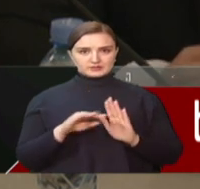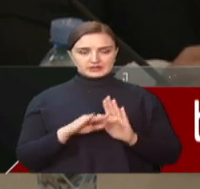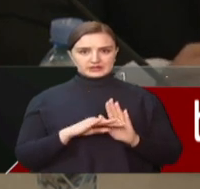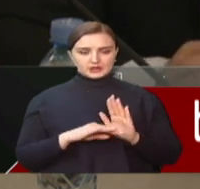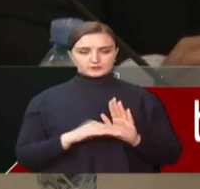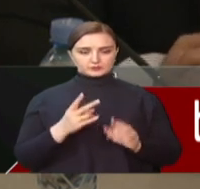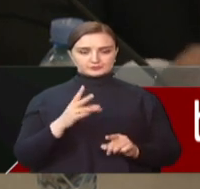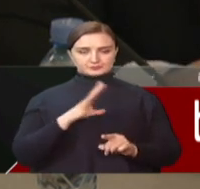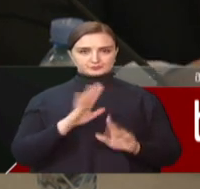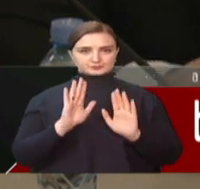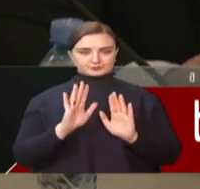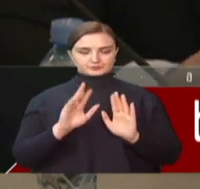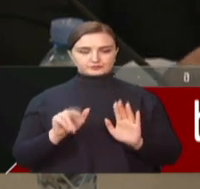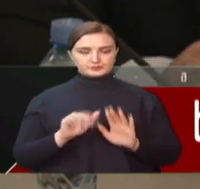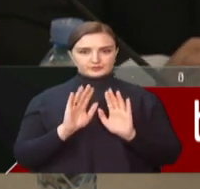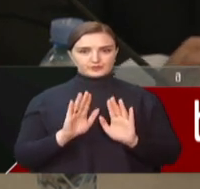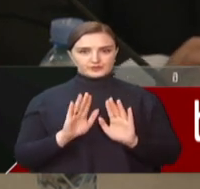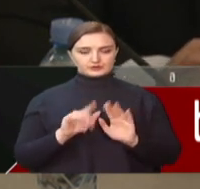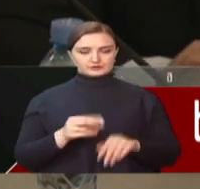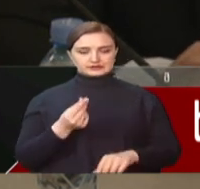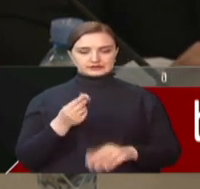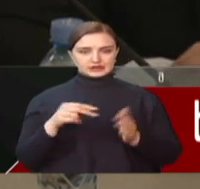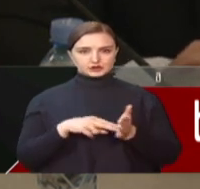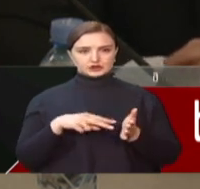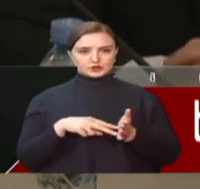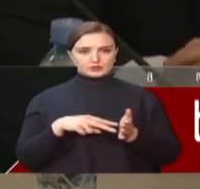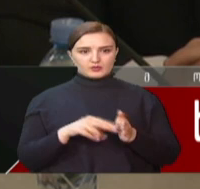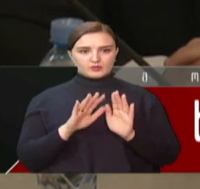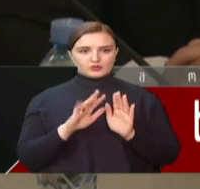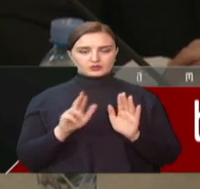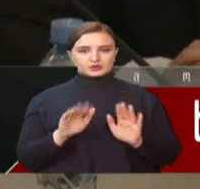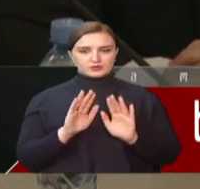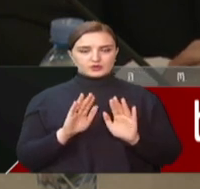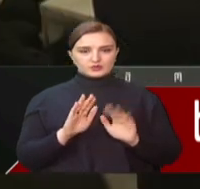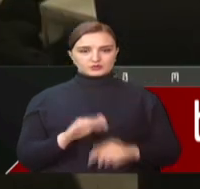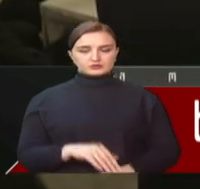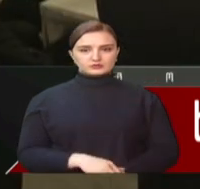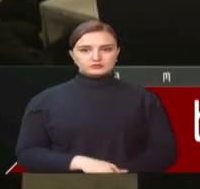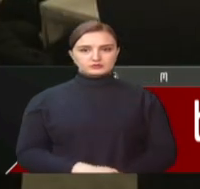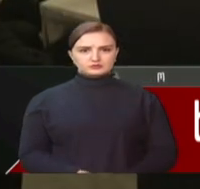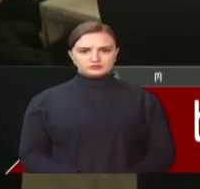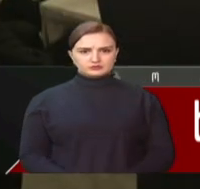ეს უნდა იყოს მხოლოდ და მხოლოდ დაახის ოდენობა, მხოლოდ და მხოლოდ წყარო.